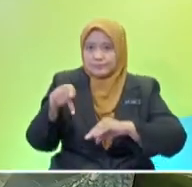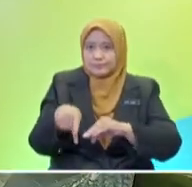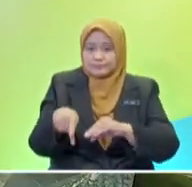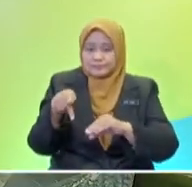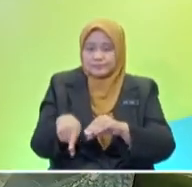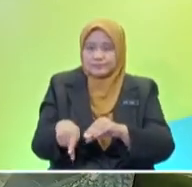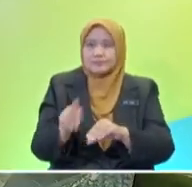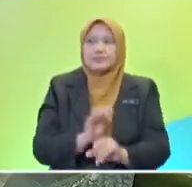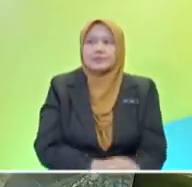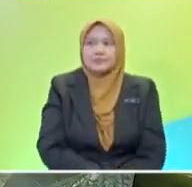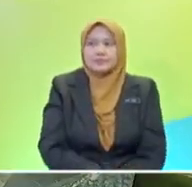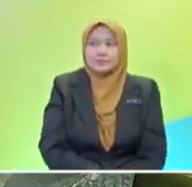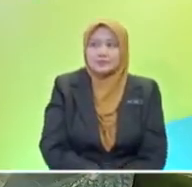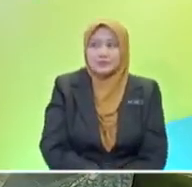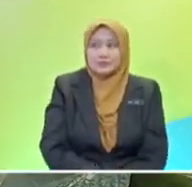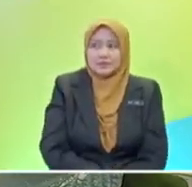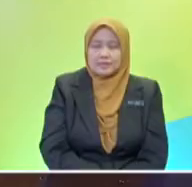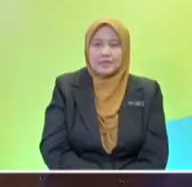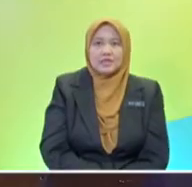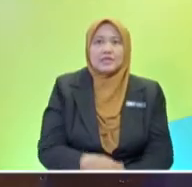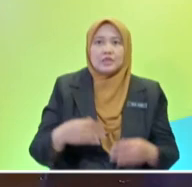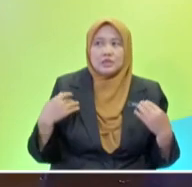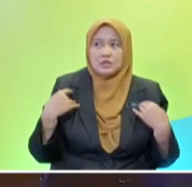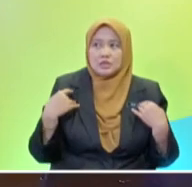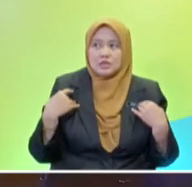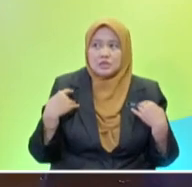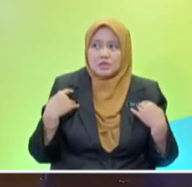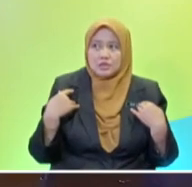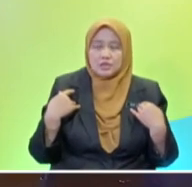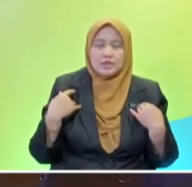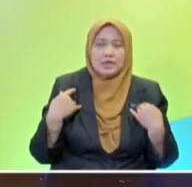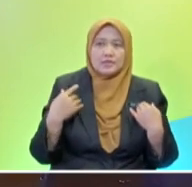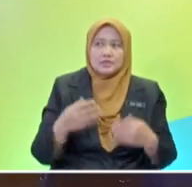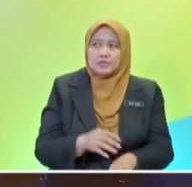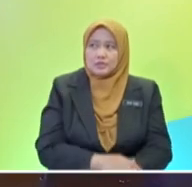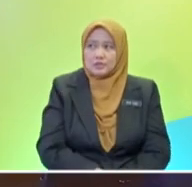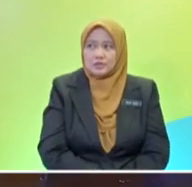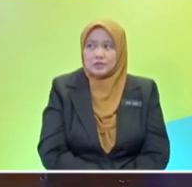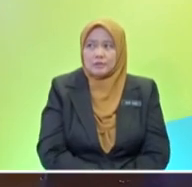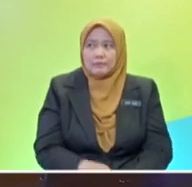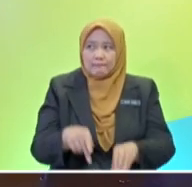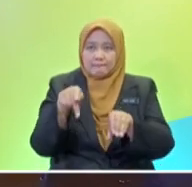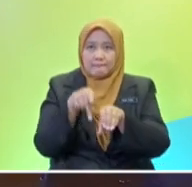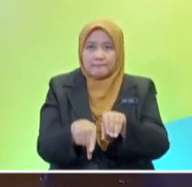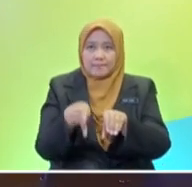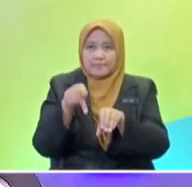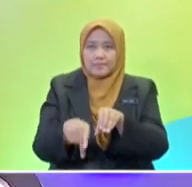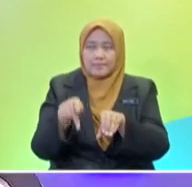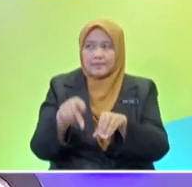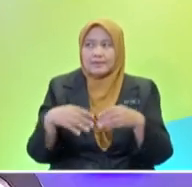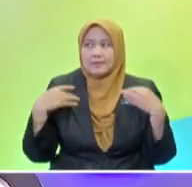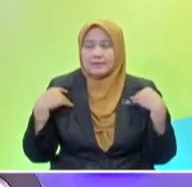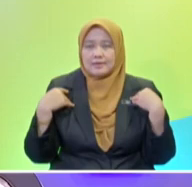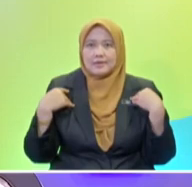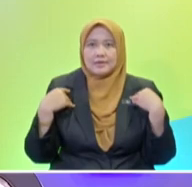Ya. Dia macam menjalar cikgu. Tengok daun peria. Ni ada daun peria. Semua daun ada tangkai,